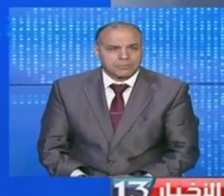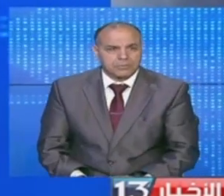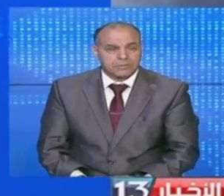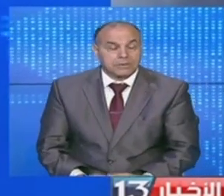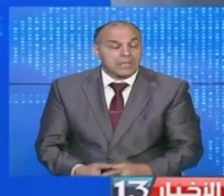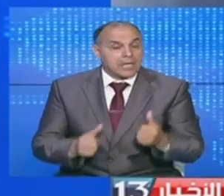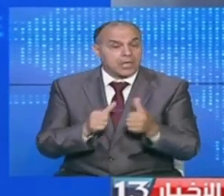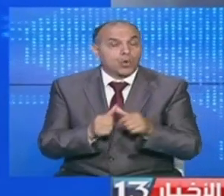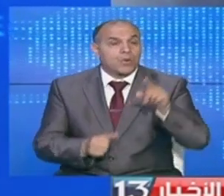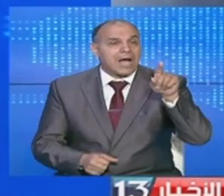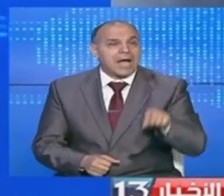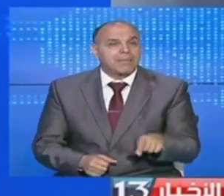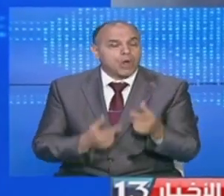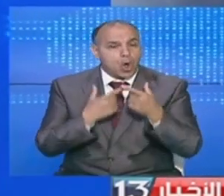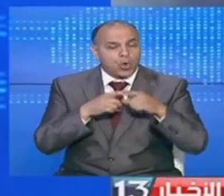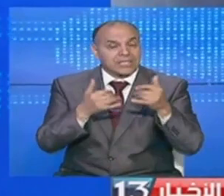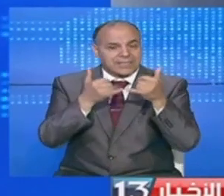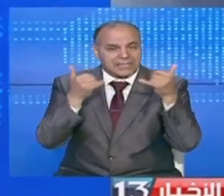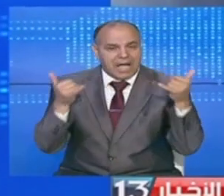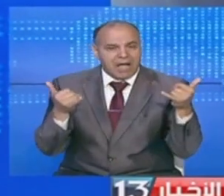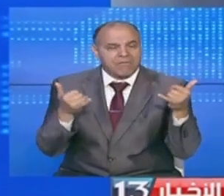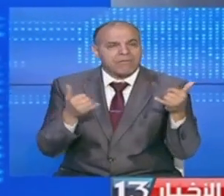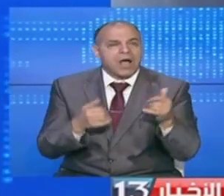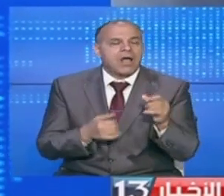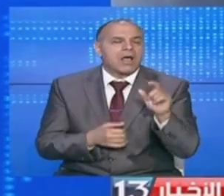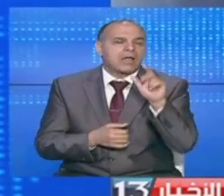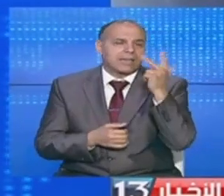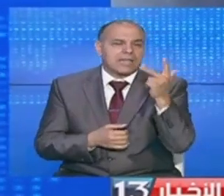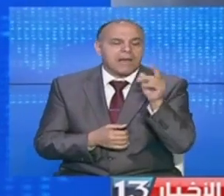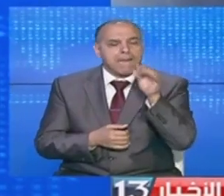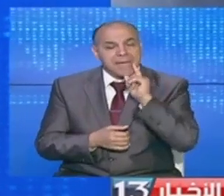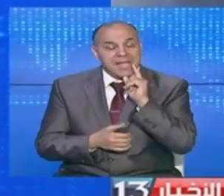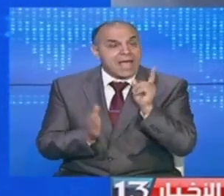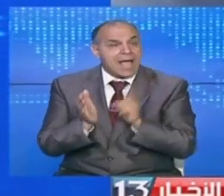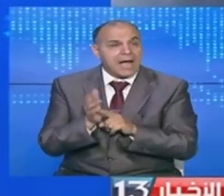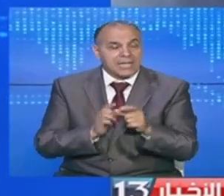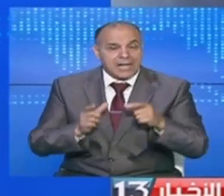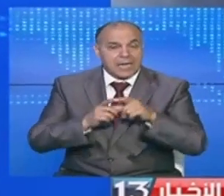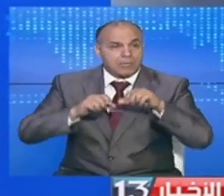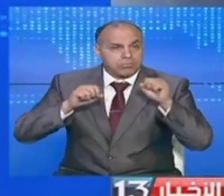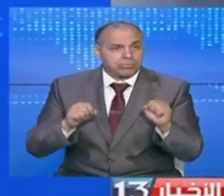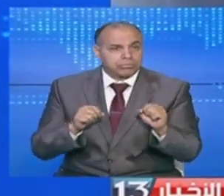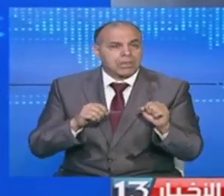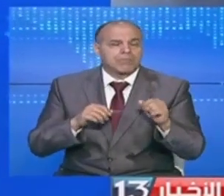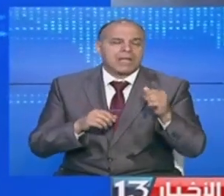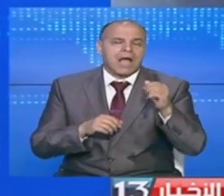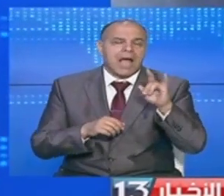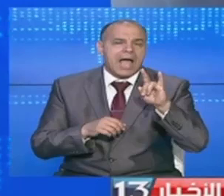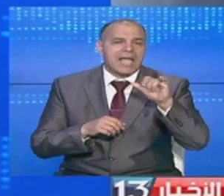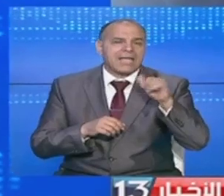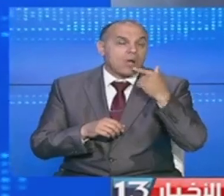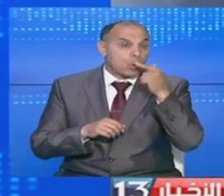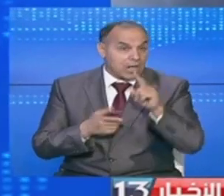بمناسبة اليوم العالمي لحرية الصحافة الموافق للثالث من ماي، أكدت الهيئة العليا للاتصال السمعي والبصري